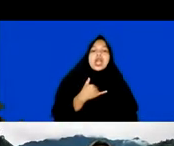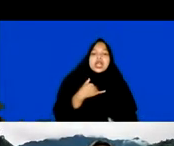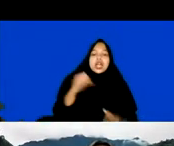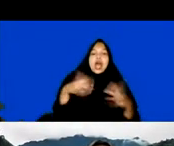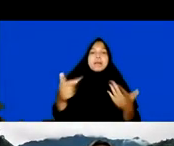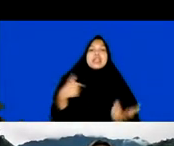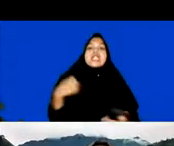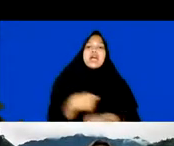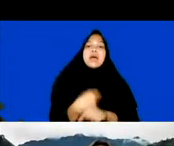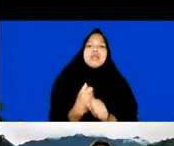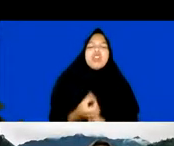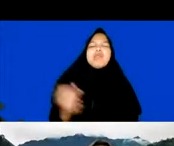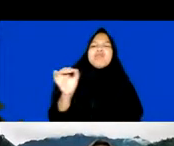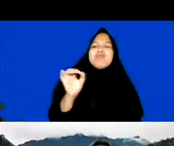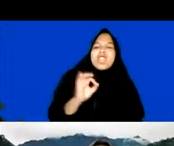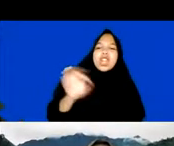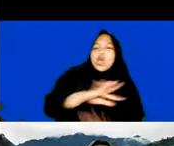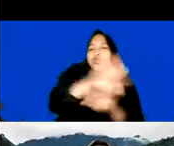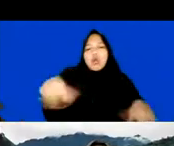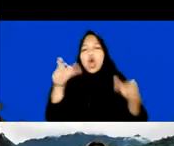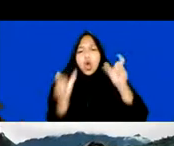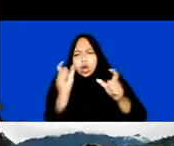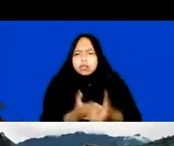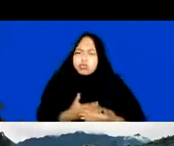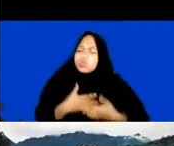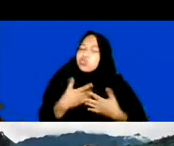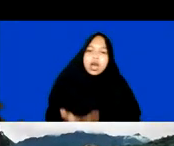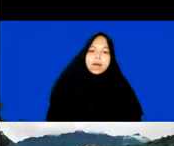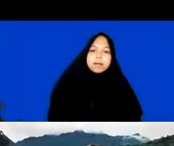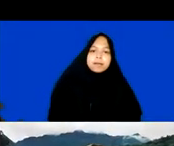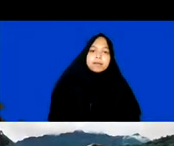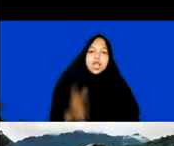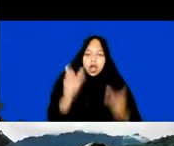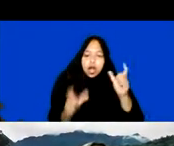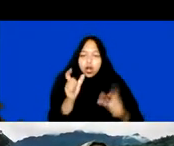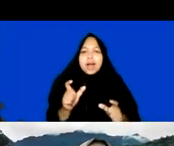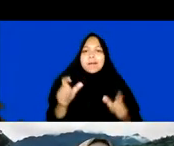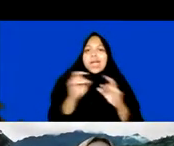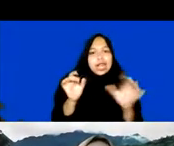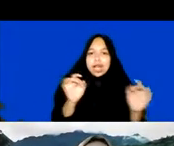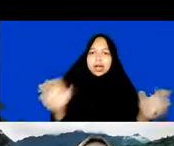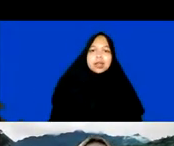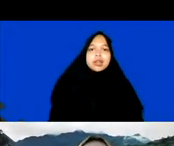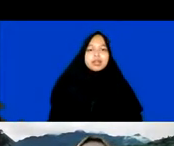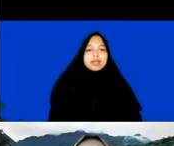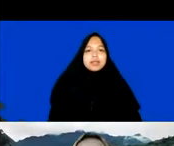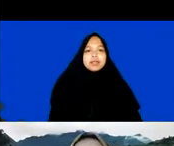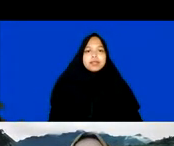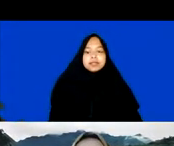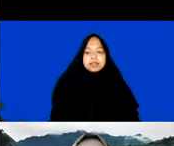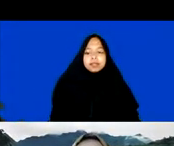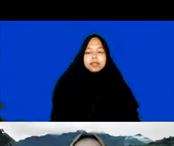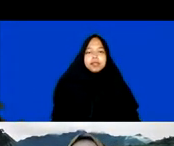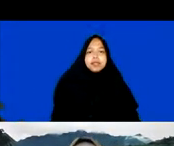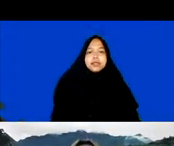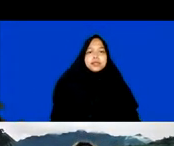mungkin bisa membuat semua orang suka gitu loh, karena semuanya sudah masing-masing lah kayak gitu kan. Ya. Pasti punya pecintanya sendiri